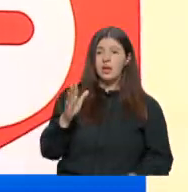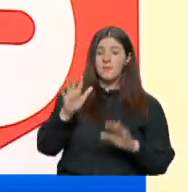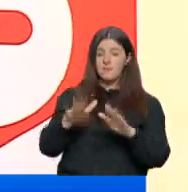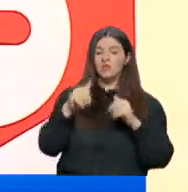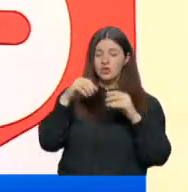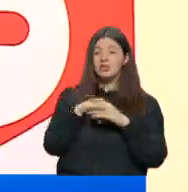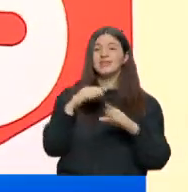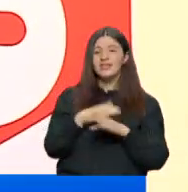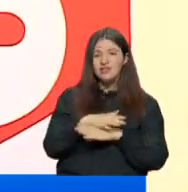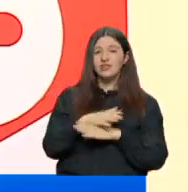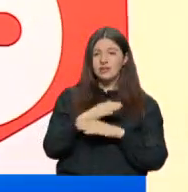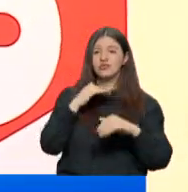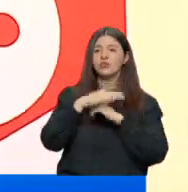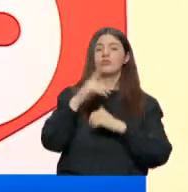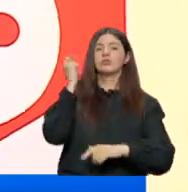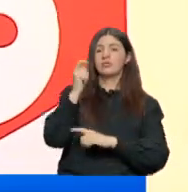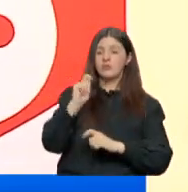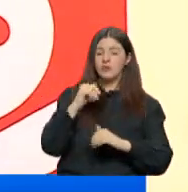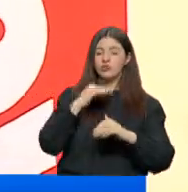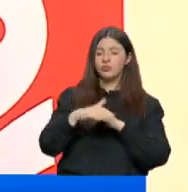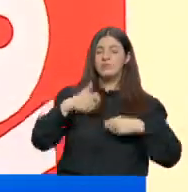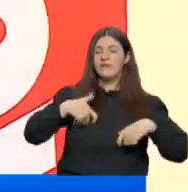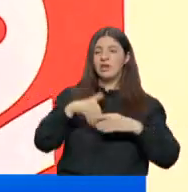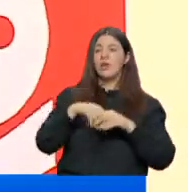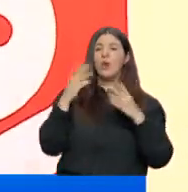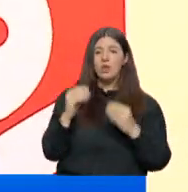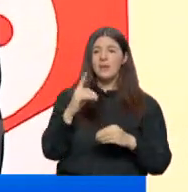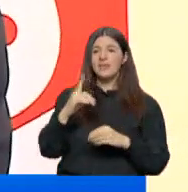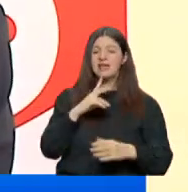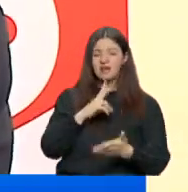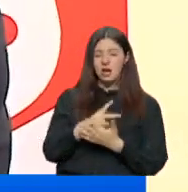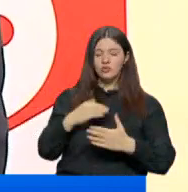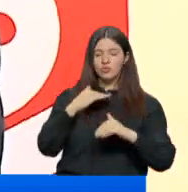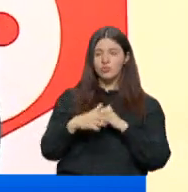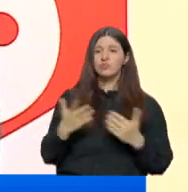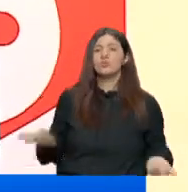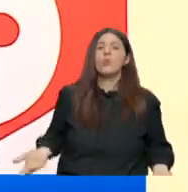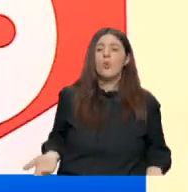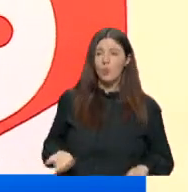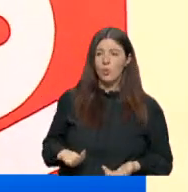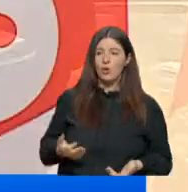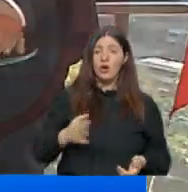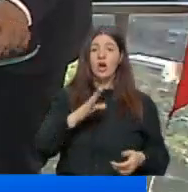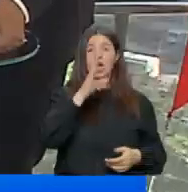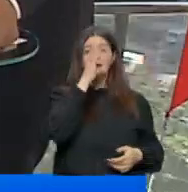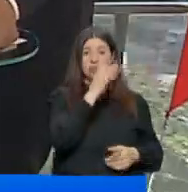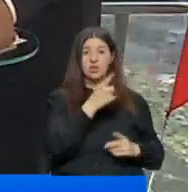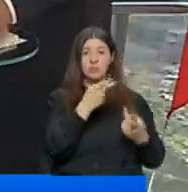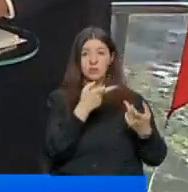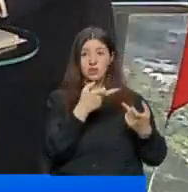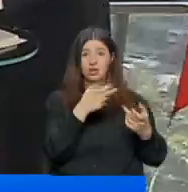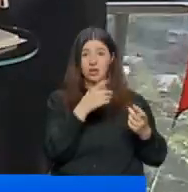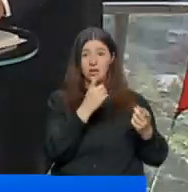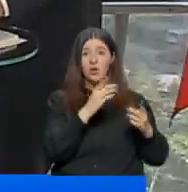Parlamentoda gerçekten halkı temsil eden, halkın vekillerinden oluşan bir irade, bir topluluk yok. Ciddi bir fire de vardı dün genel